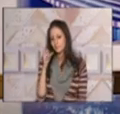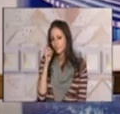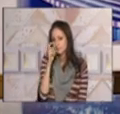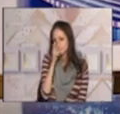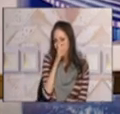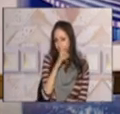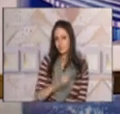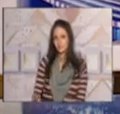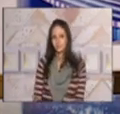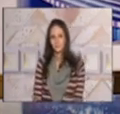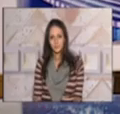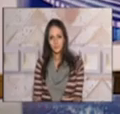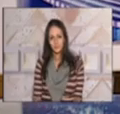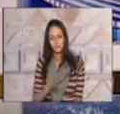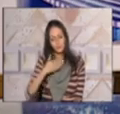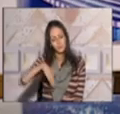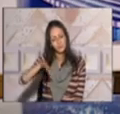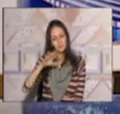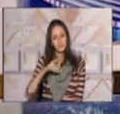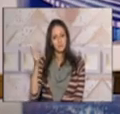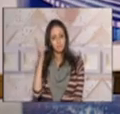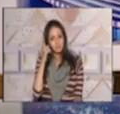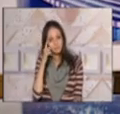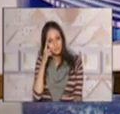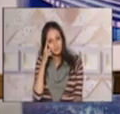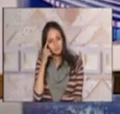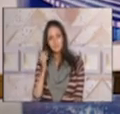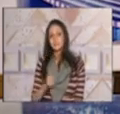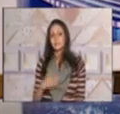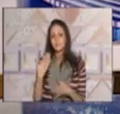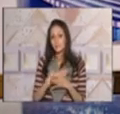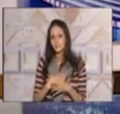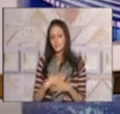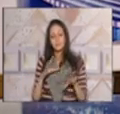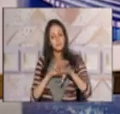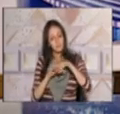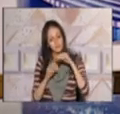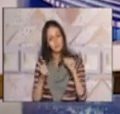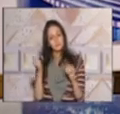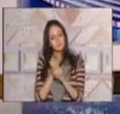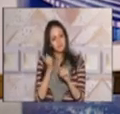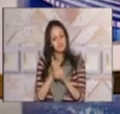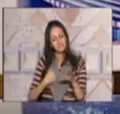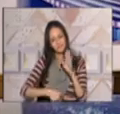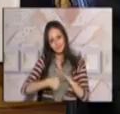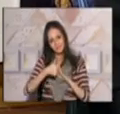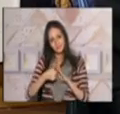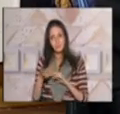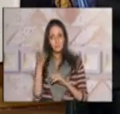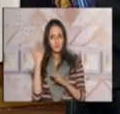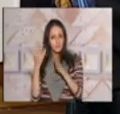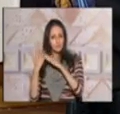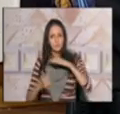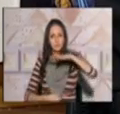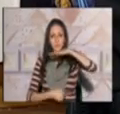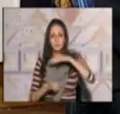حاجه، فبالتالي هي بتحاول تركز عشان هي كمان الجائزه تبقى بتؤدي بشكل متميز. طب لكن خالد كان في جائزه للقيادات